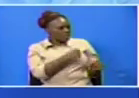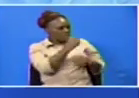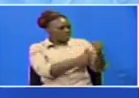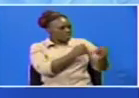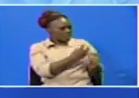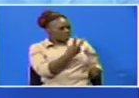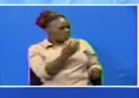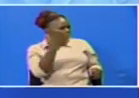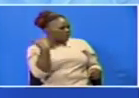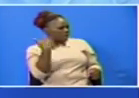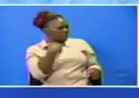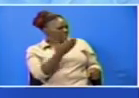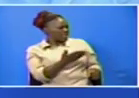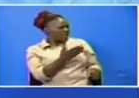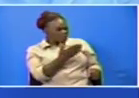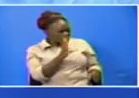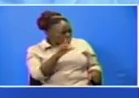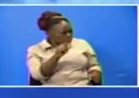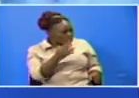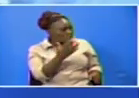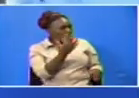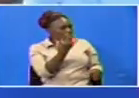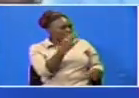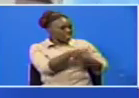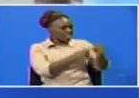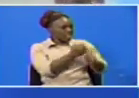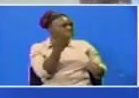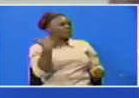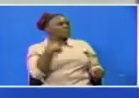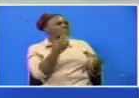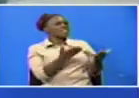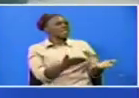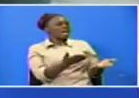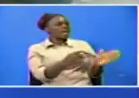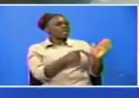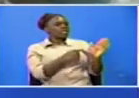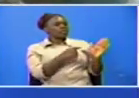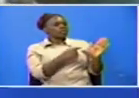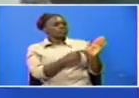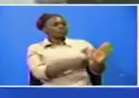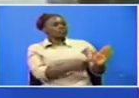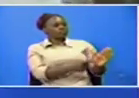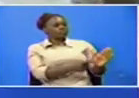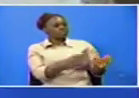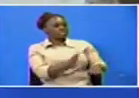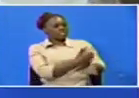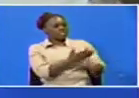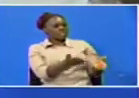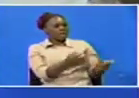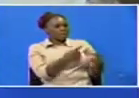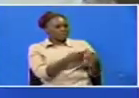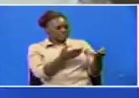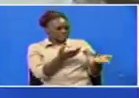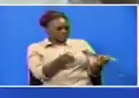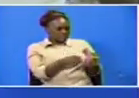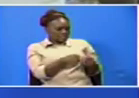2 years nilikuwepo hapa, 3 years nilikuwepo mimi AY na Red Sun nilifanya show hapa. Menelewa. Lakini sasa hivi imerudi